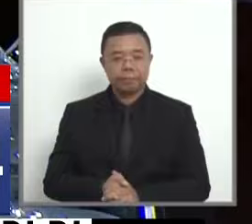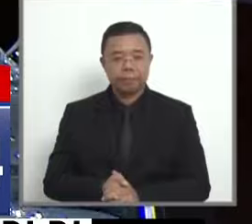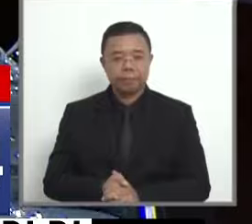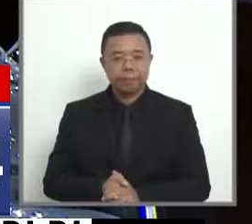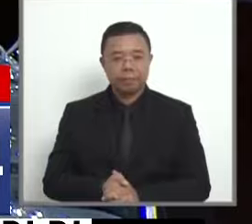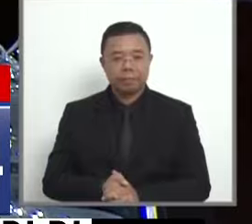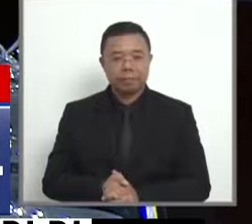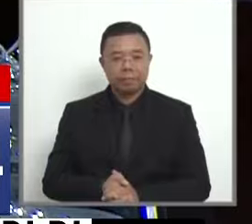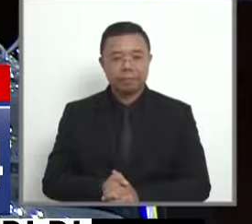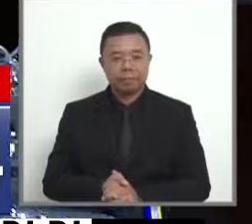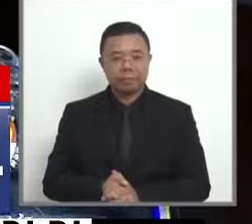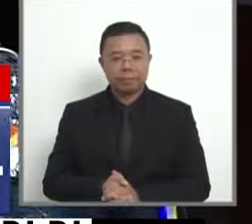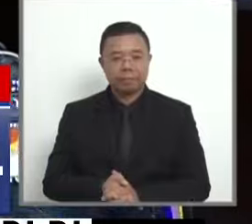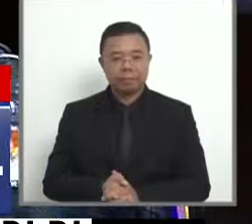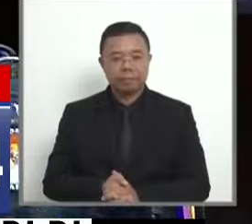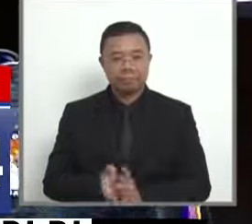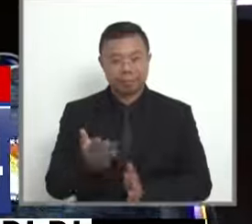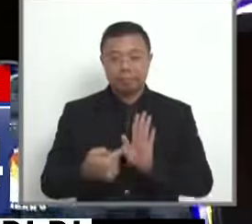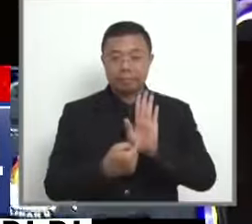wadah silakan